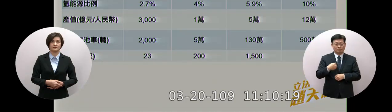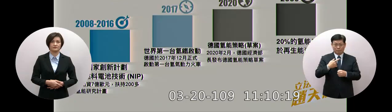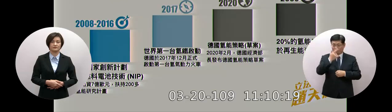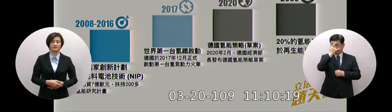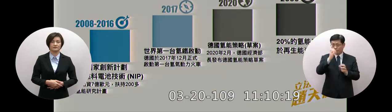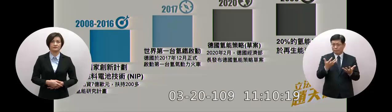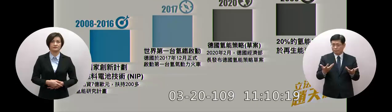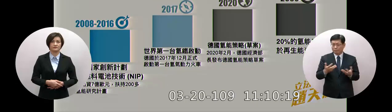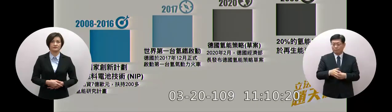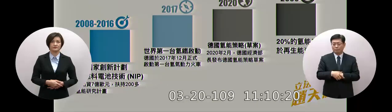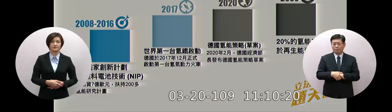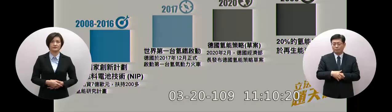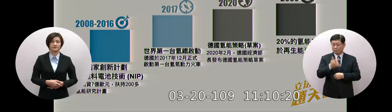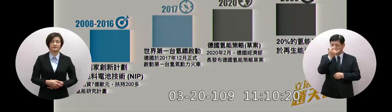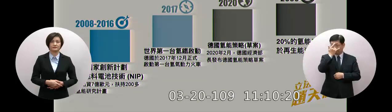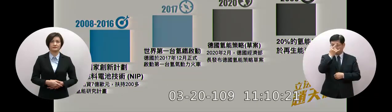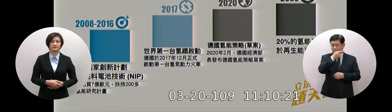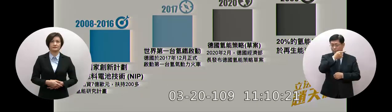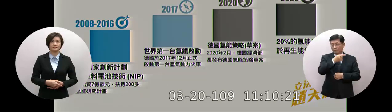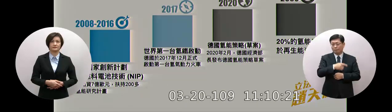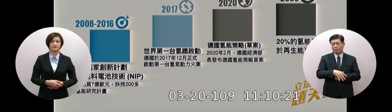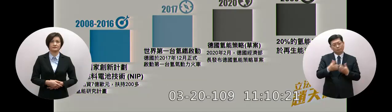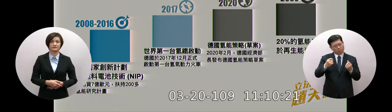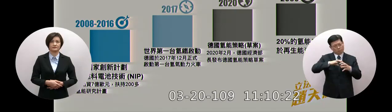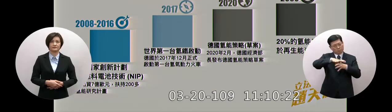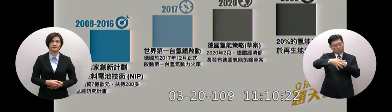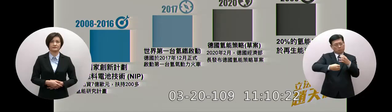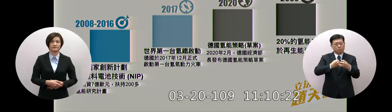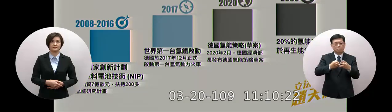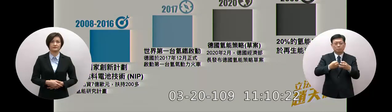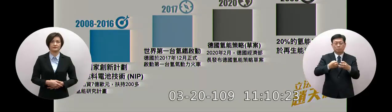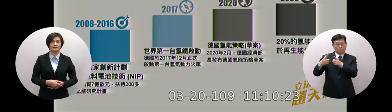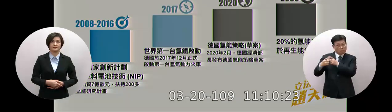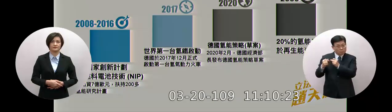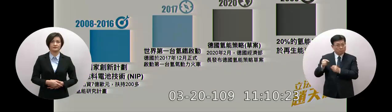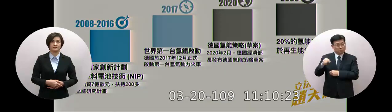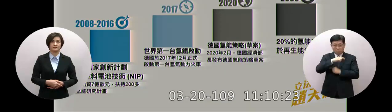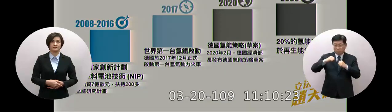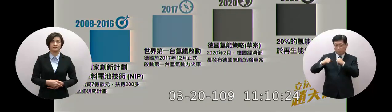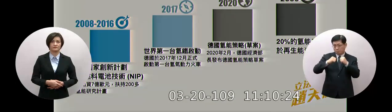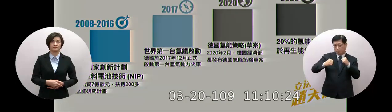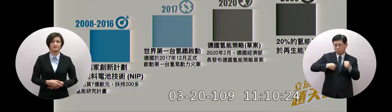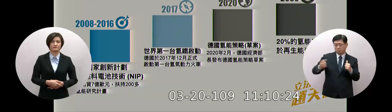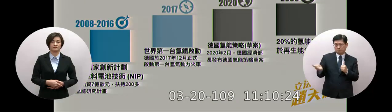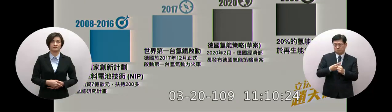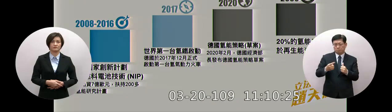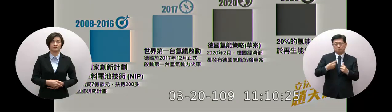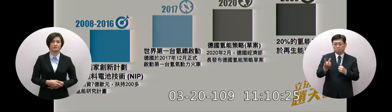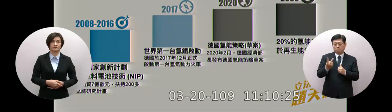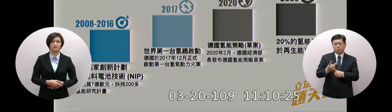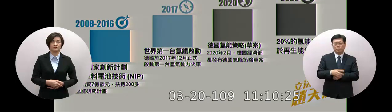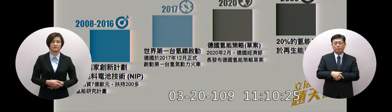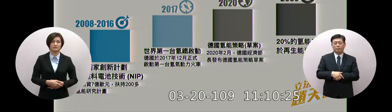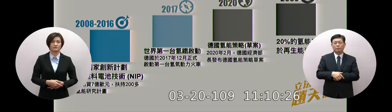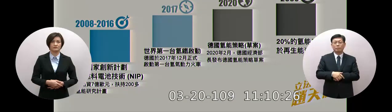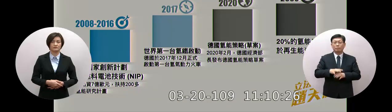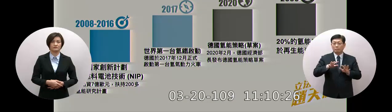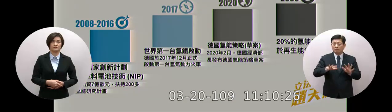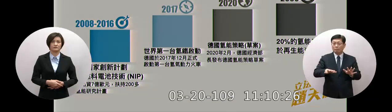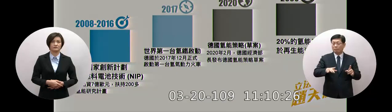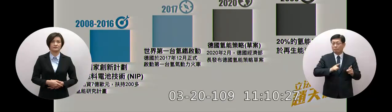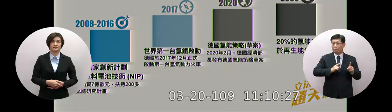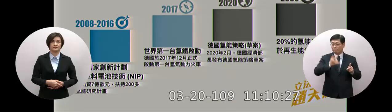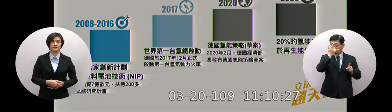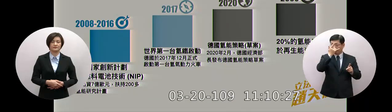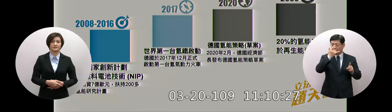看到德国的部分，其实德国的部分，我想是全世界跟日本现在在竞逐走得最快的国家之一。所以我们看到说，他们